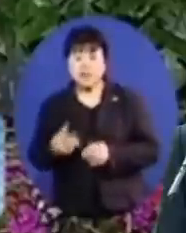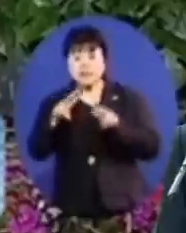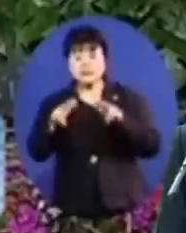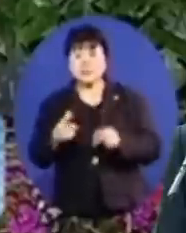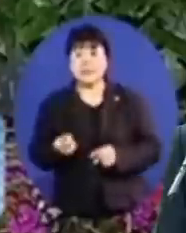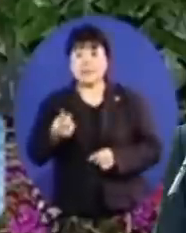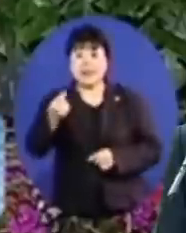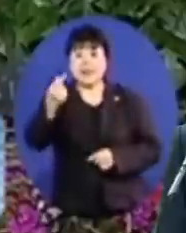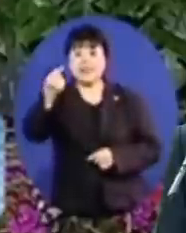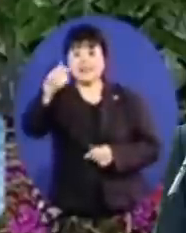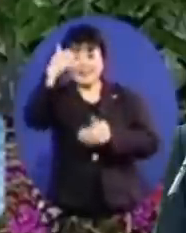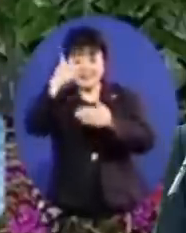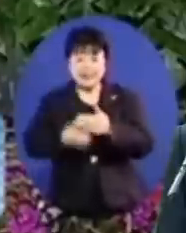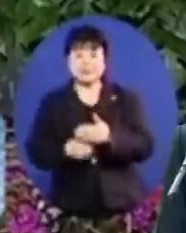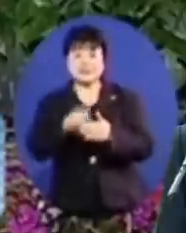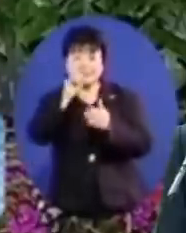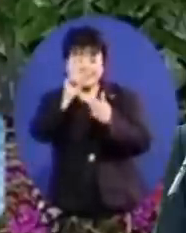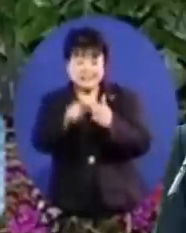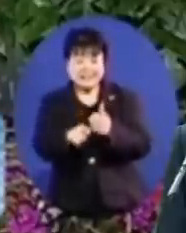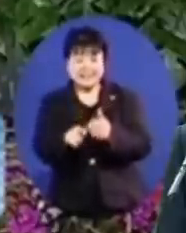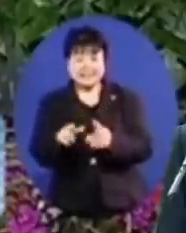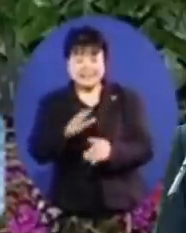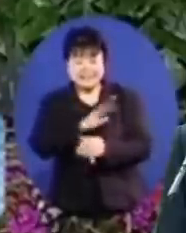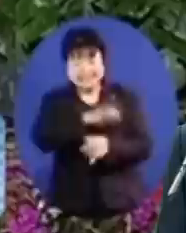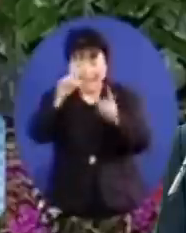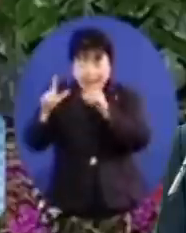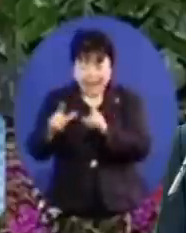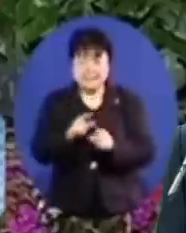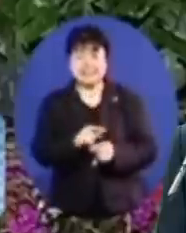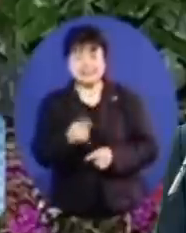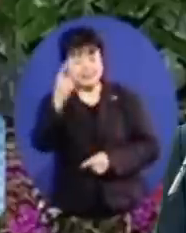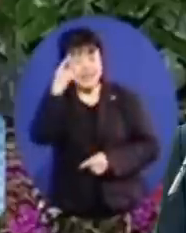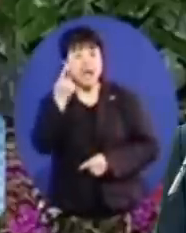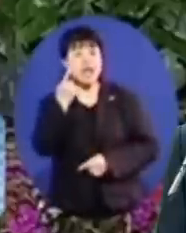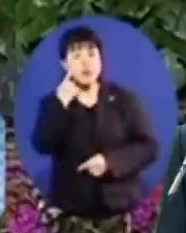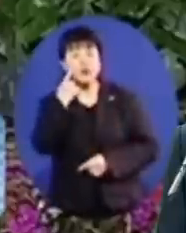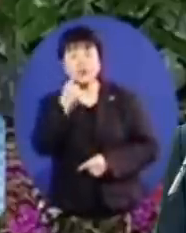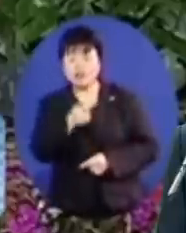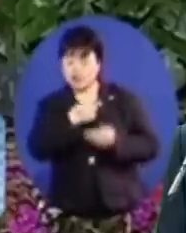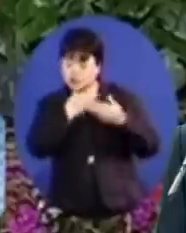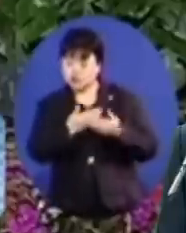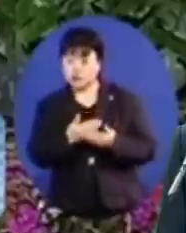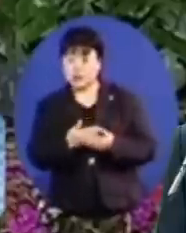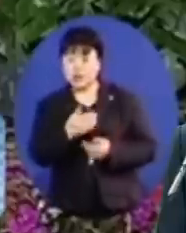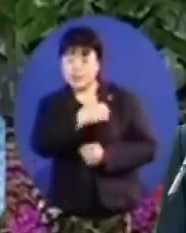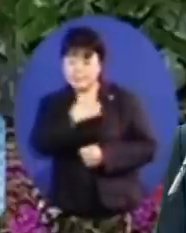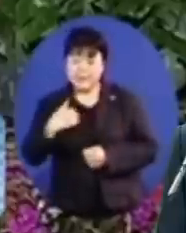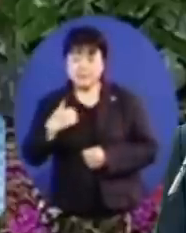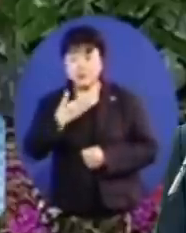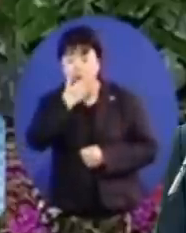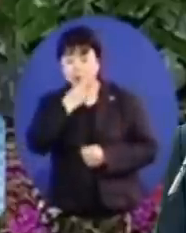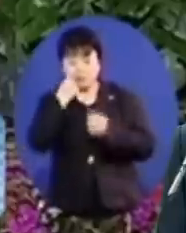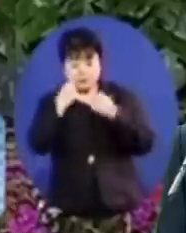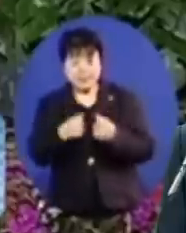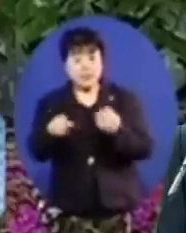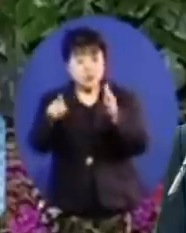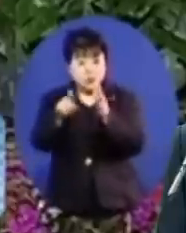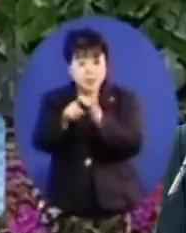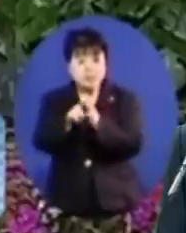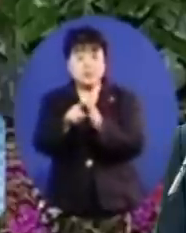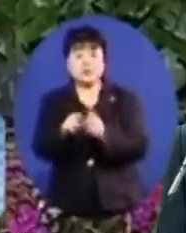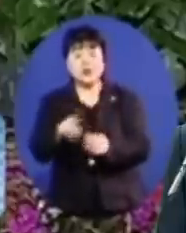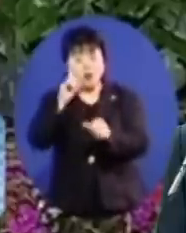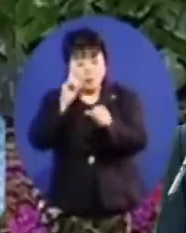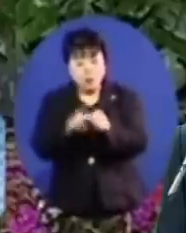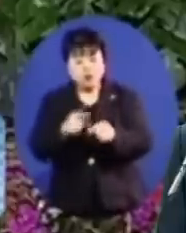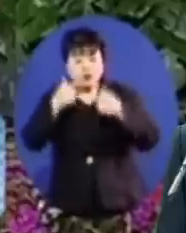빨리 남은 생애를 어떻게 살아야 할지 진지하게 생각해 봐야 하는 것입니다. 우리가 만족하고 행복한 삶을 살려면 우선 사는